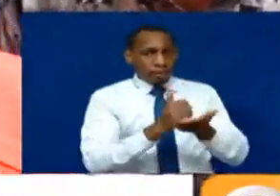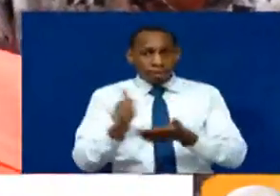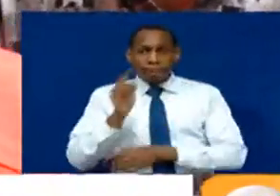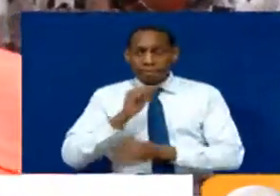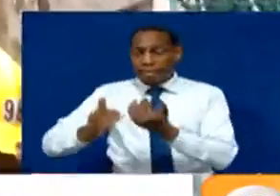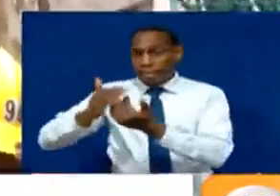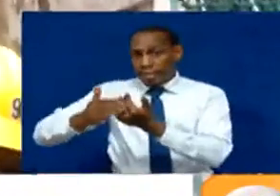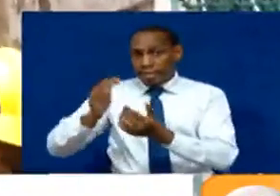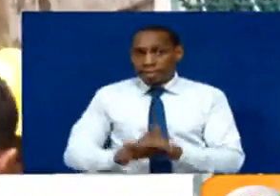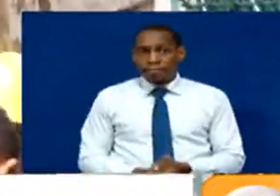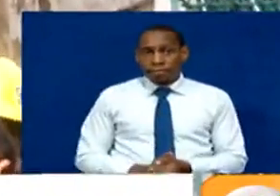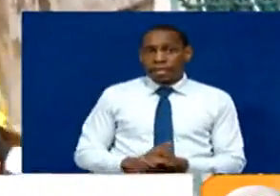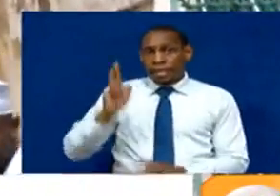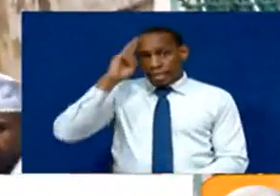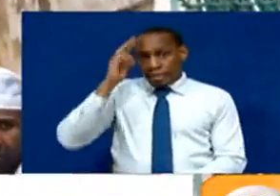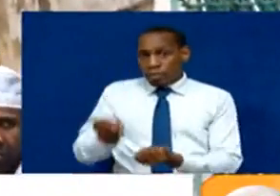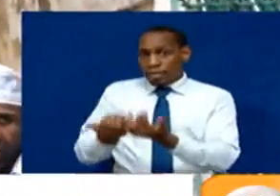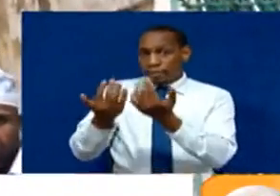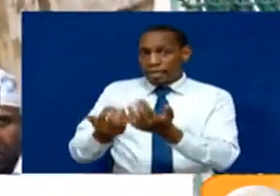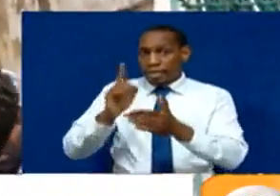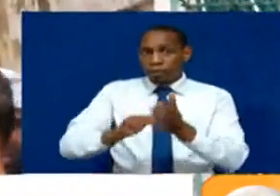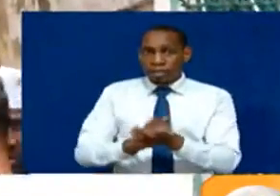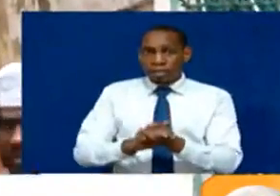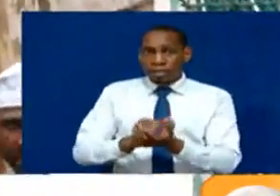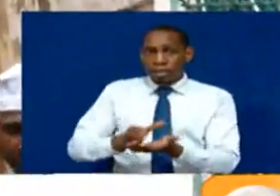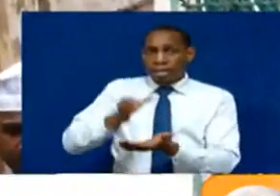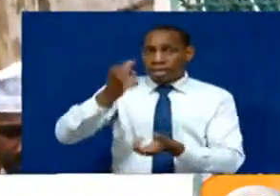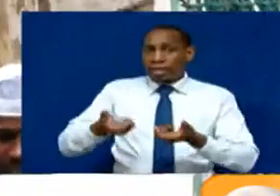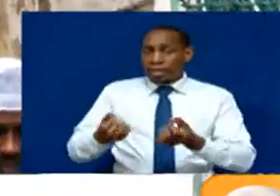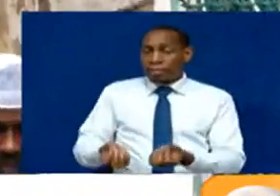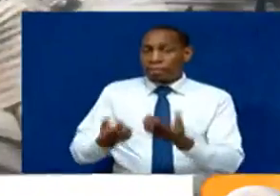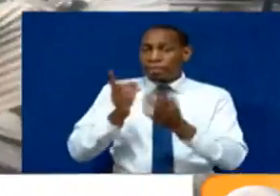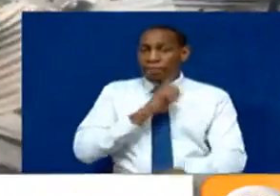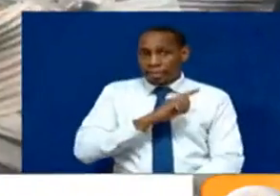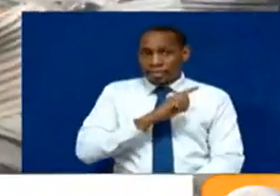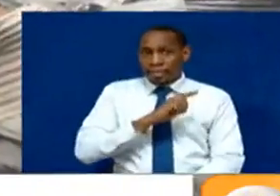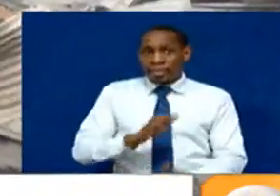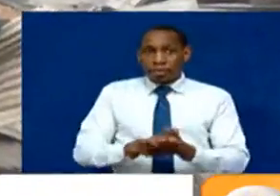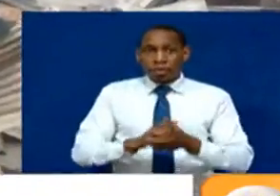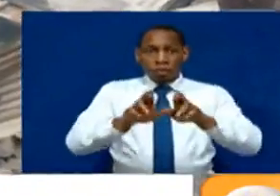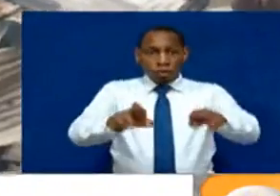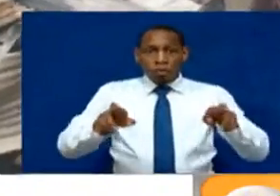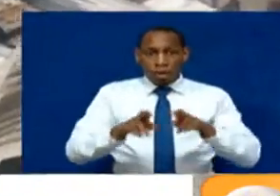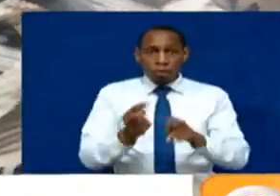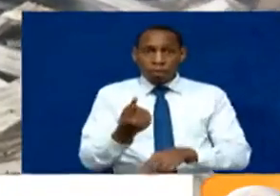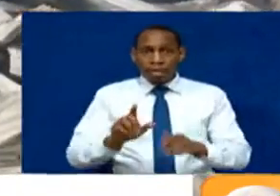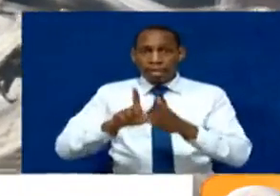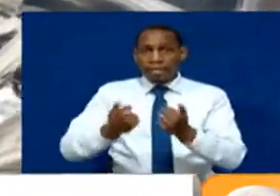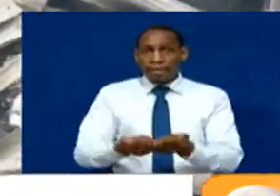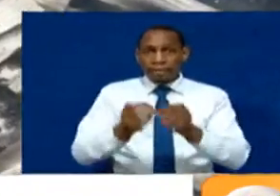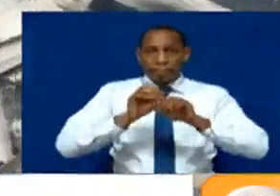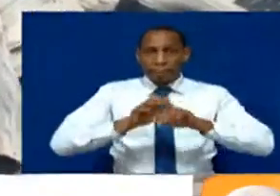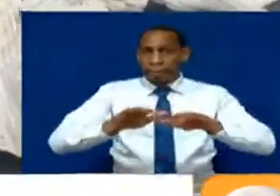wamepelekwa kupata matibabu. Chanzo cha moto ikisemekana ni mtungi uliokuwa na gesi uliolipuka katika mojawapo ya makazi, kisha